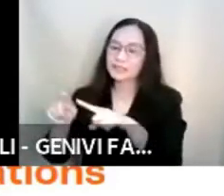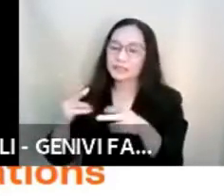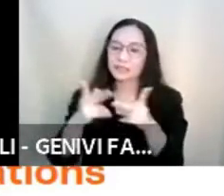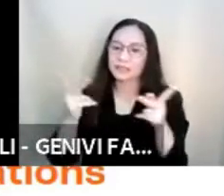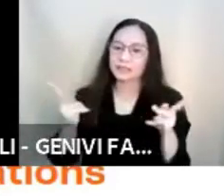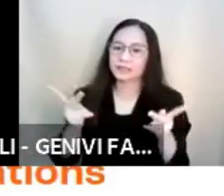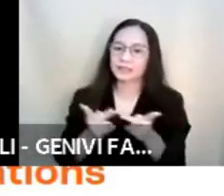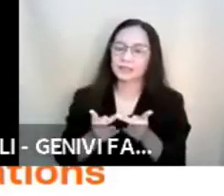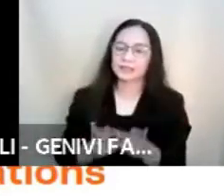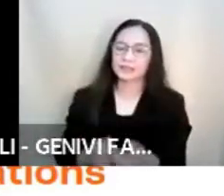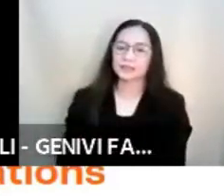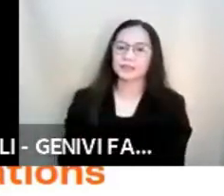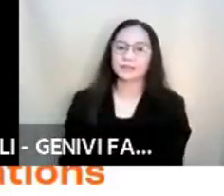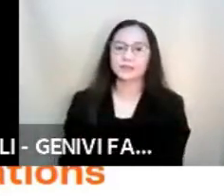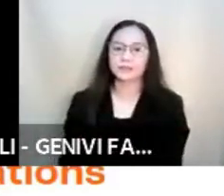no?